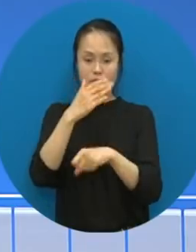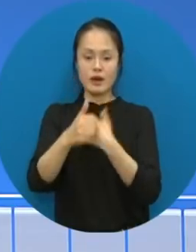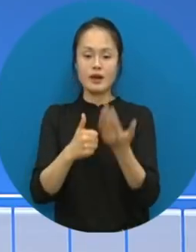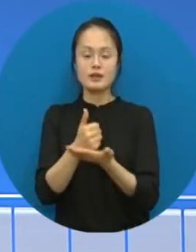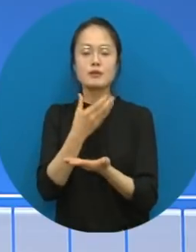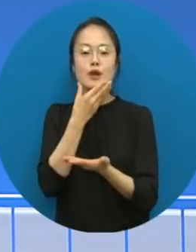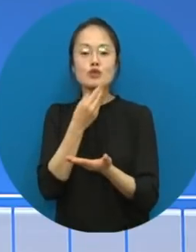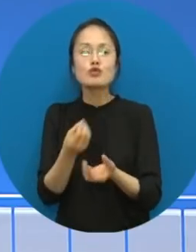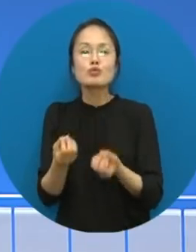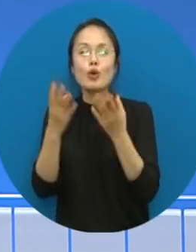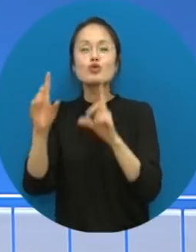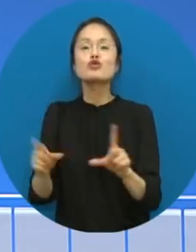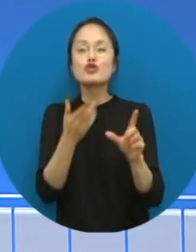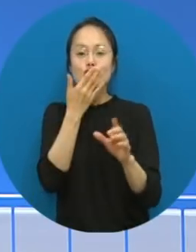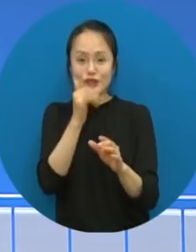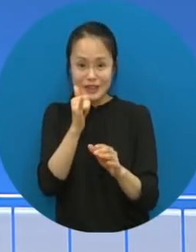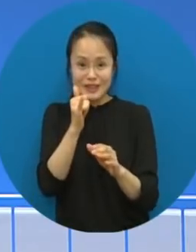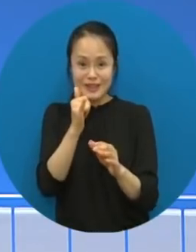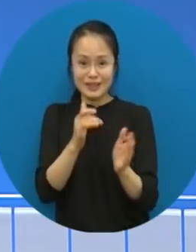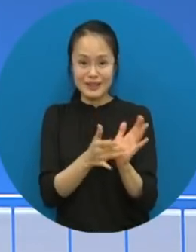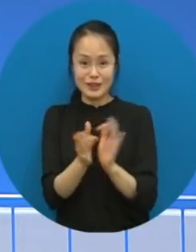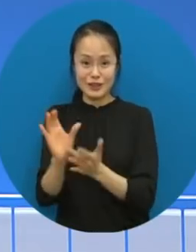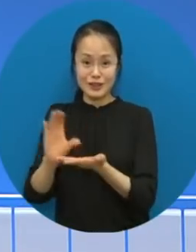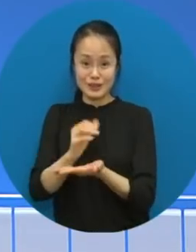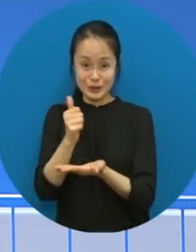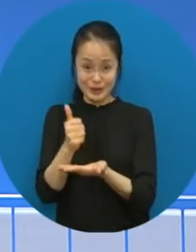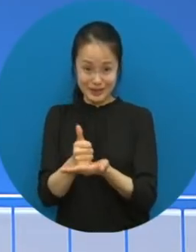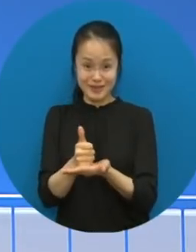누려지기를 예수의 이름으로 축복하며 기도합니다.